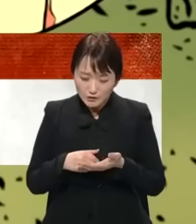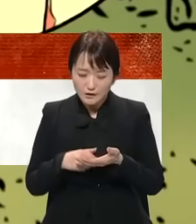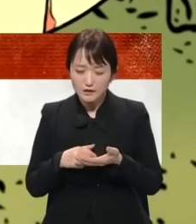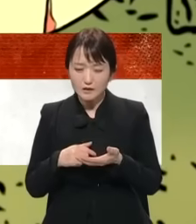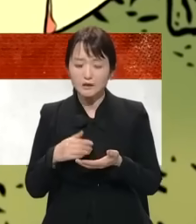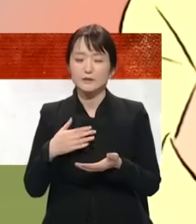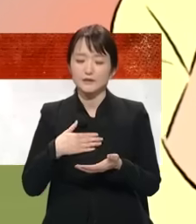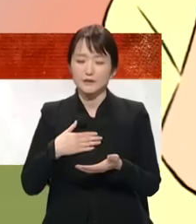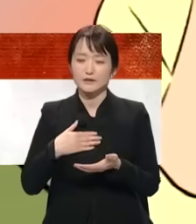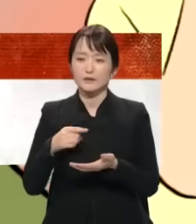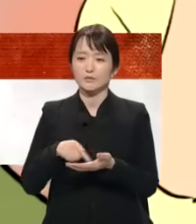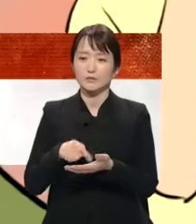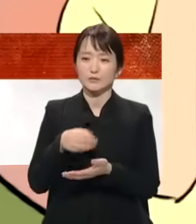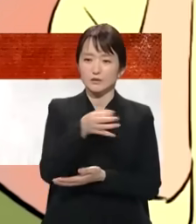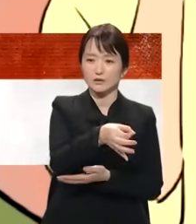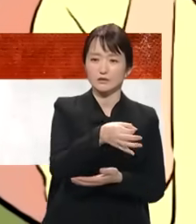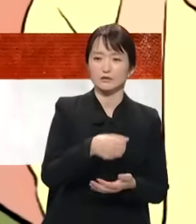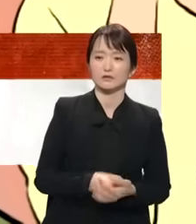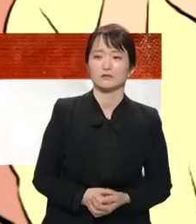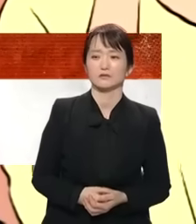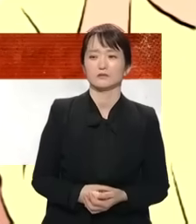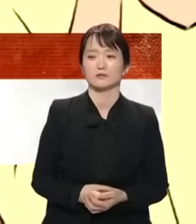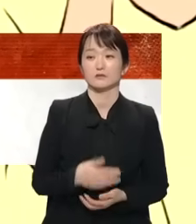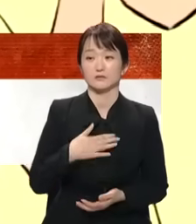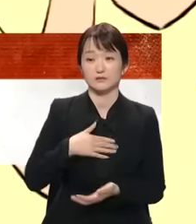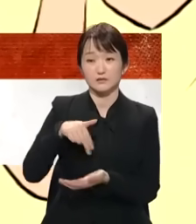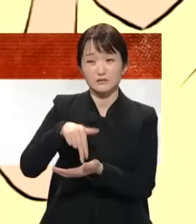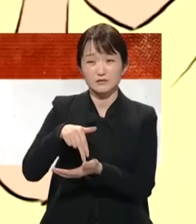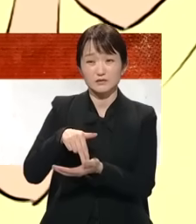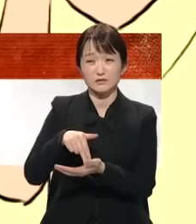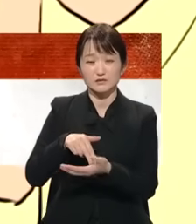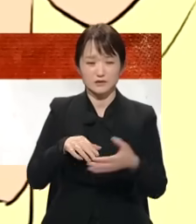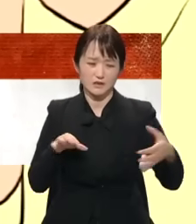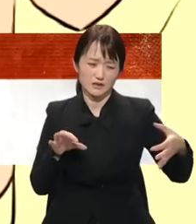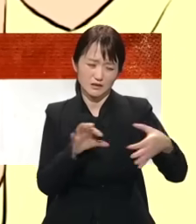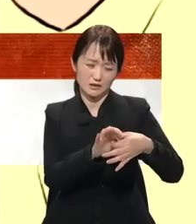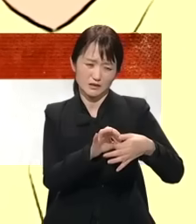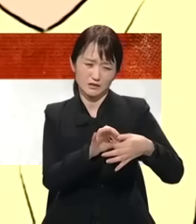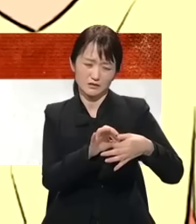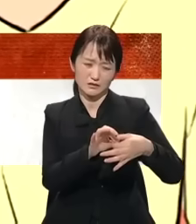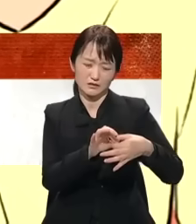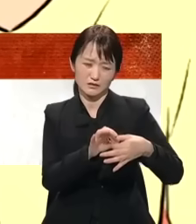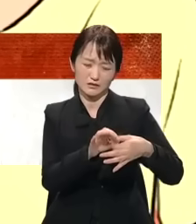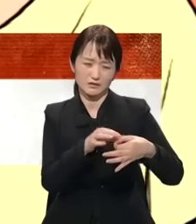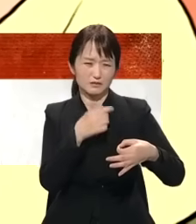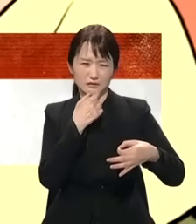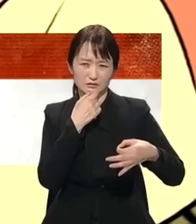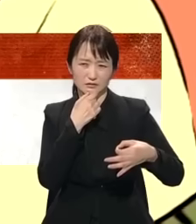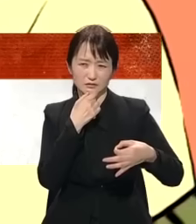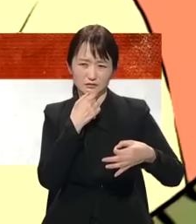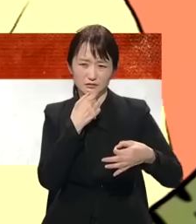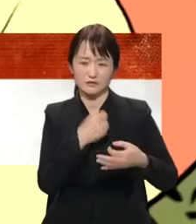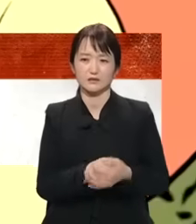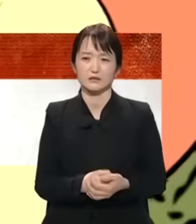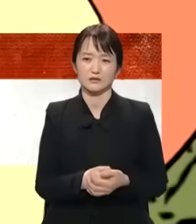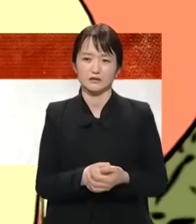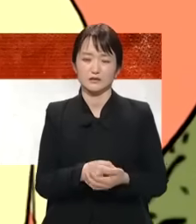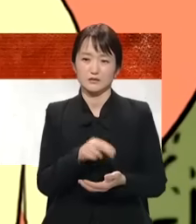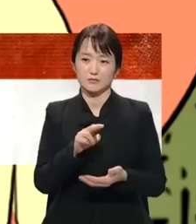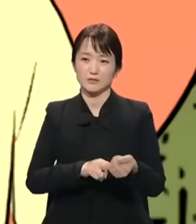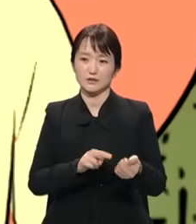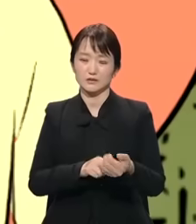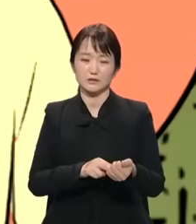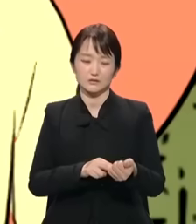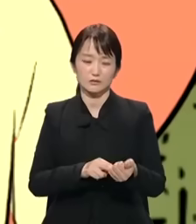내 혼자의 명의로 가지고 싶다. 솔직히 제 입장에는 같이 엮이기가 싫어요. 그래서 이제 정리를 하자 돈을 줄게 했는데도 답이